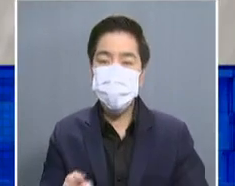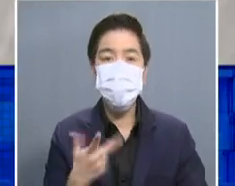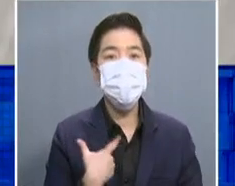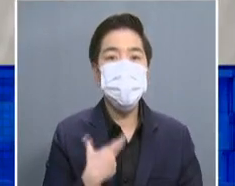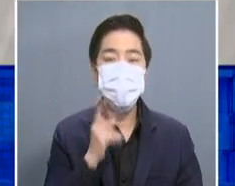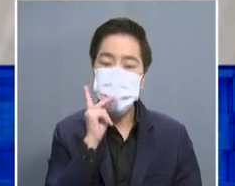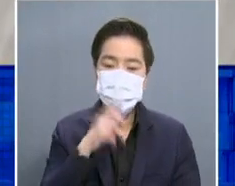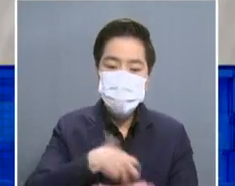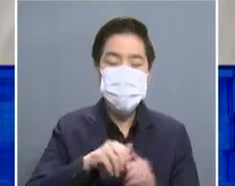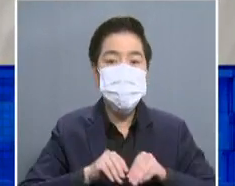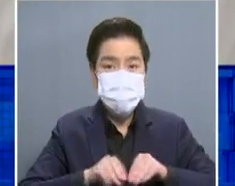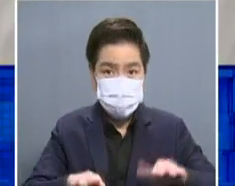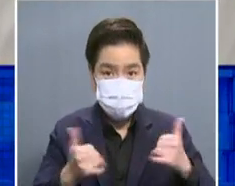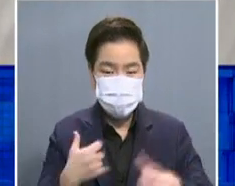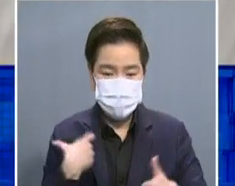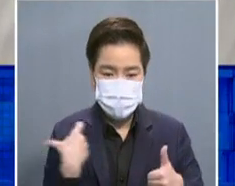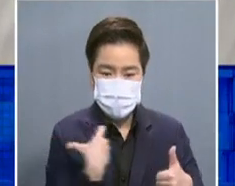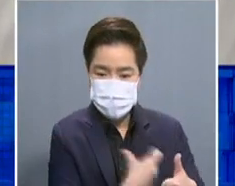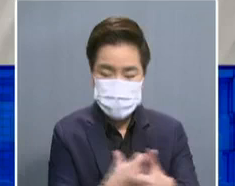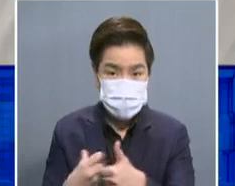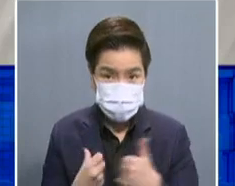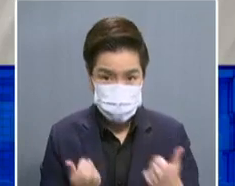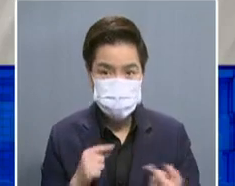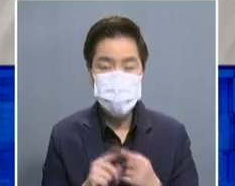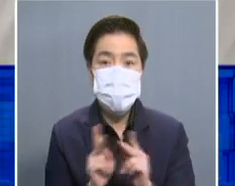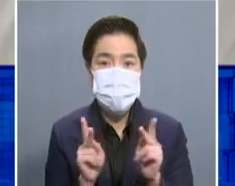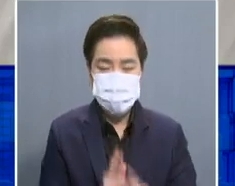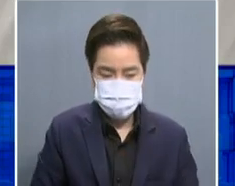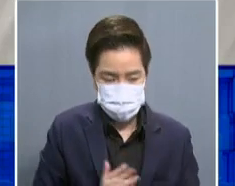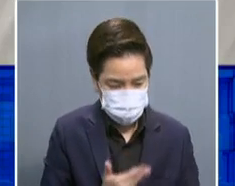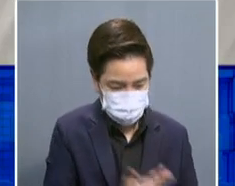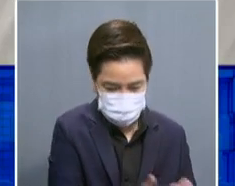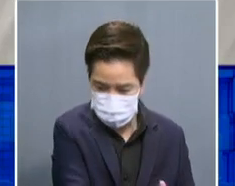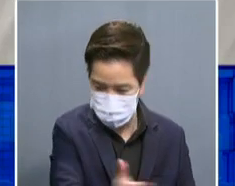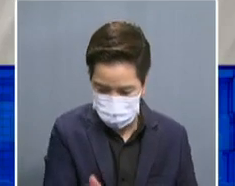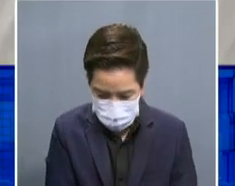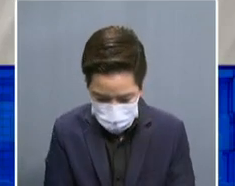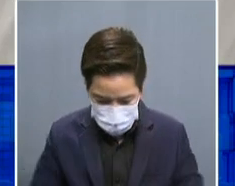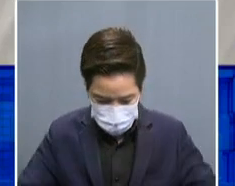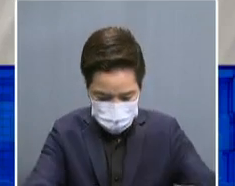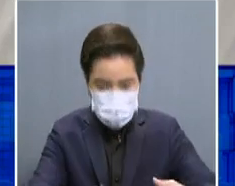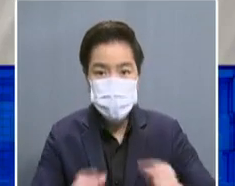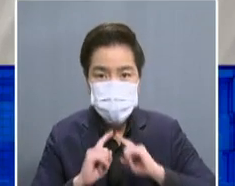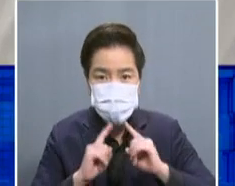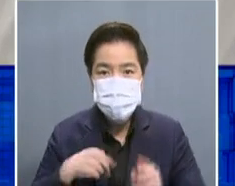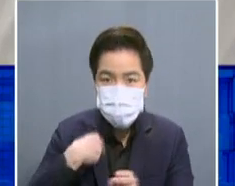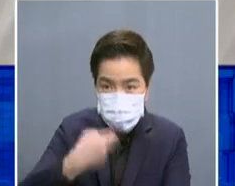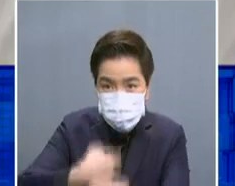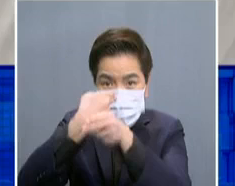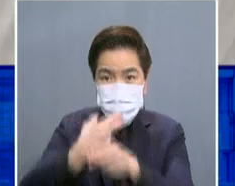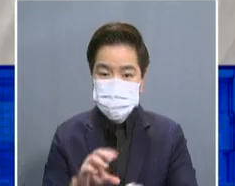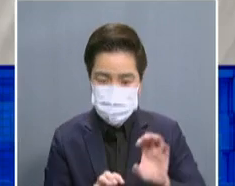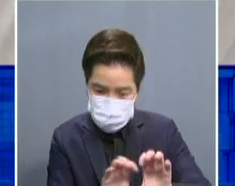การเผยภายหลังการประชุมคณะกรรมการวัคซีนแห่งชาตินะฮะที่มีกรรมการผู้ทรงคุณวุฒิเนี่ยเข้าร่วมอยู่ทั้งในที่ประชุมแล้วก็แบบออนไลน์นะ